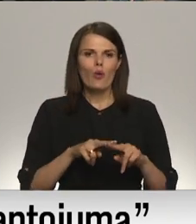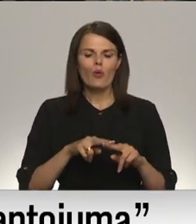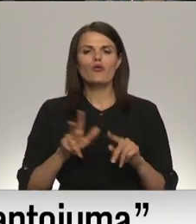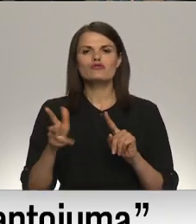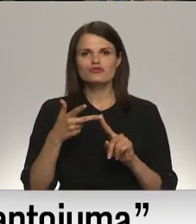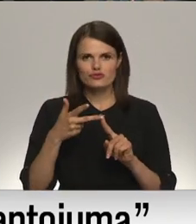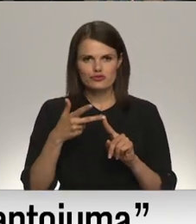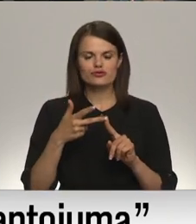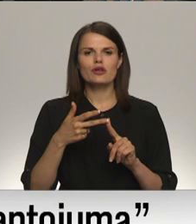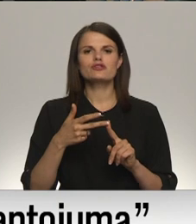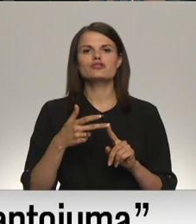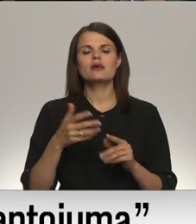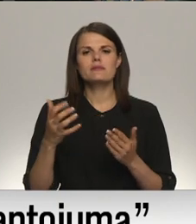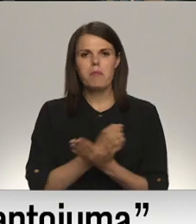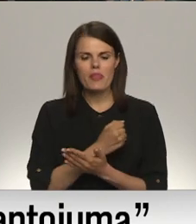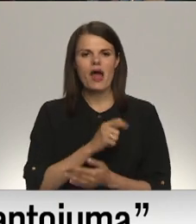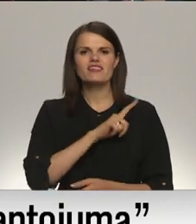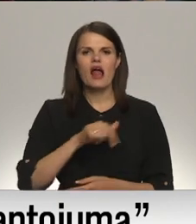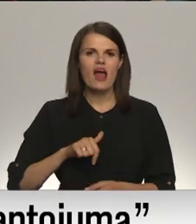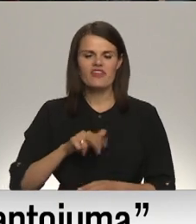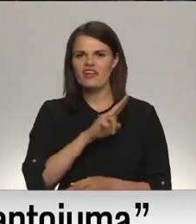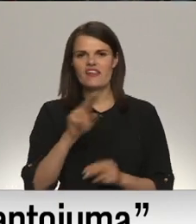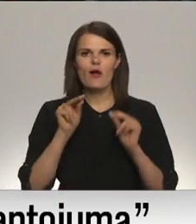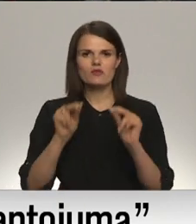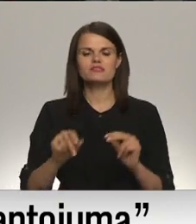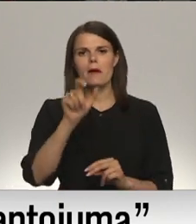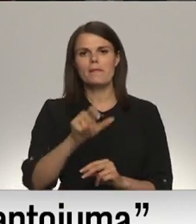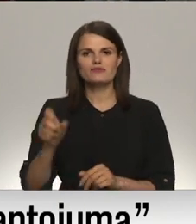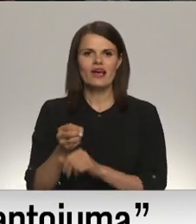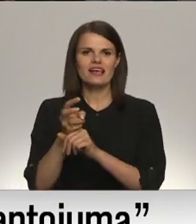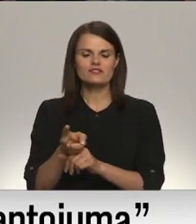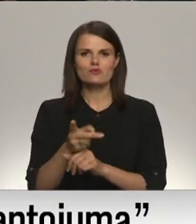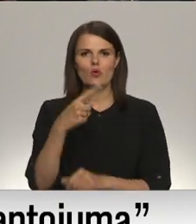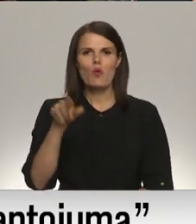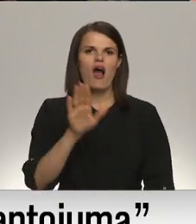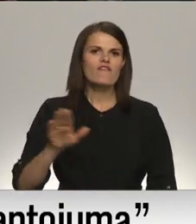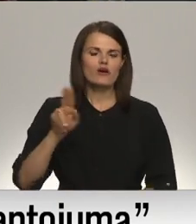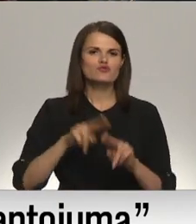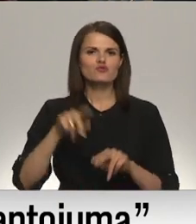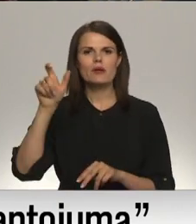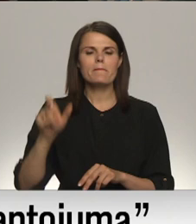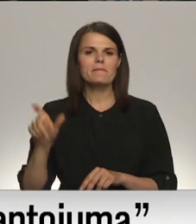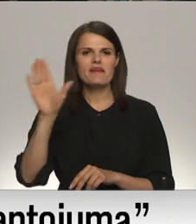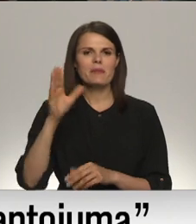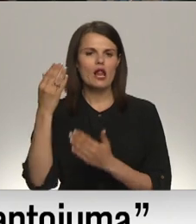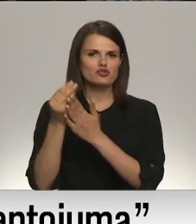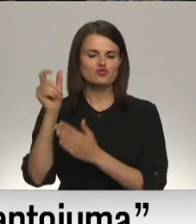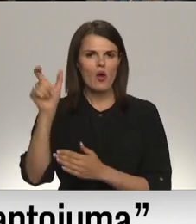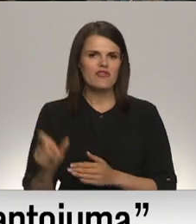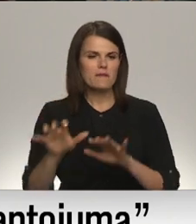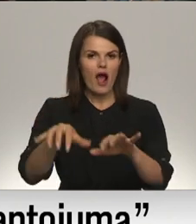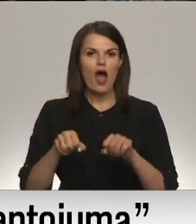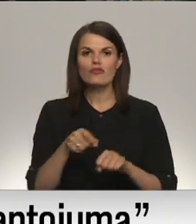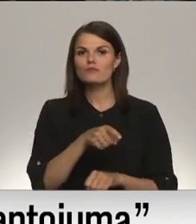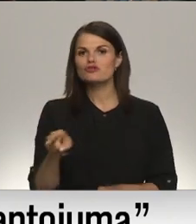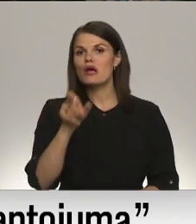panākt Latvijai nelojālu personu izraidīšanu no valsts un pilsonības atņemšanu viņiem. Vēl nobeigumā piebildīšu, tā kā par